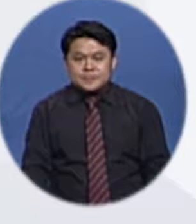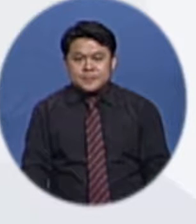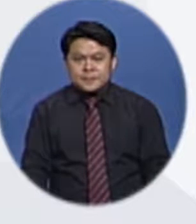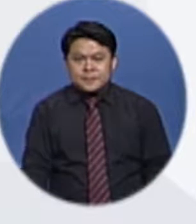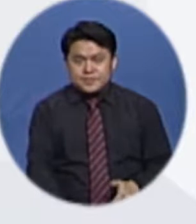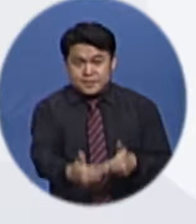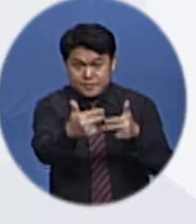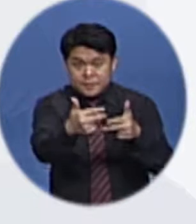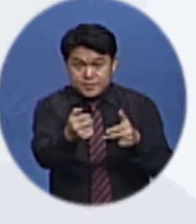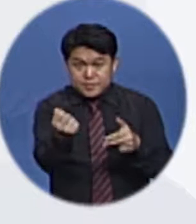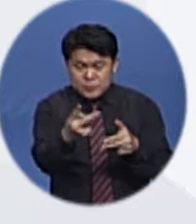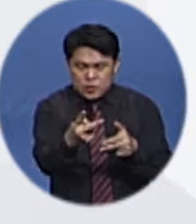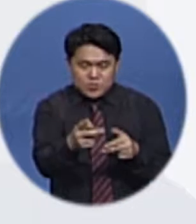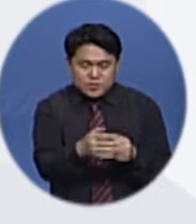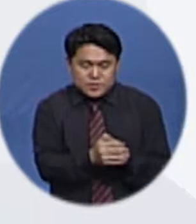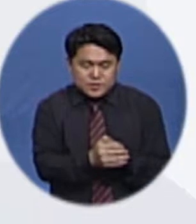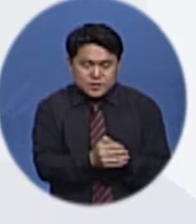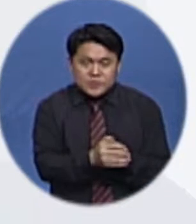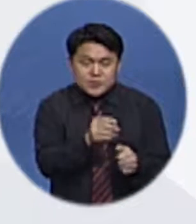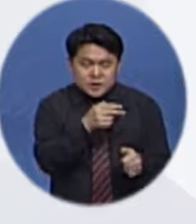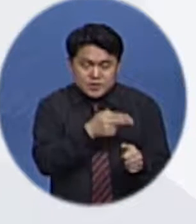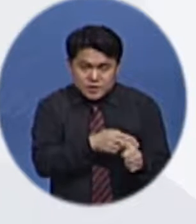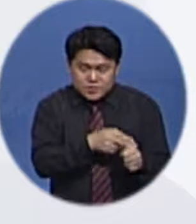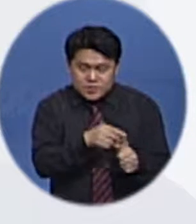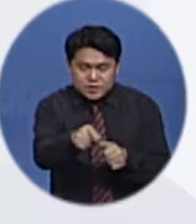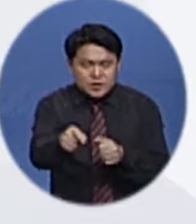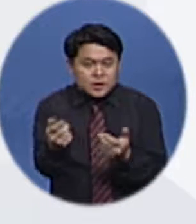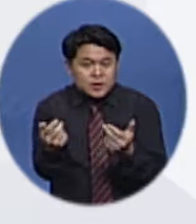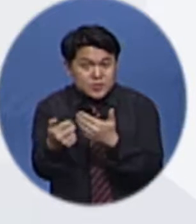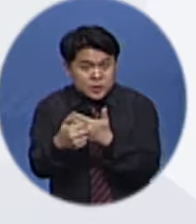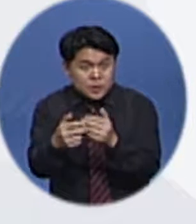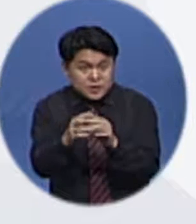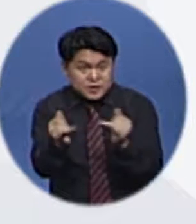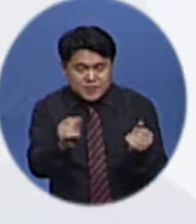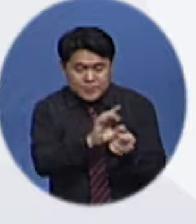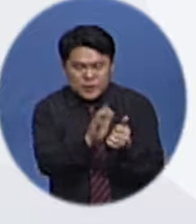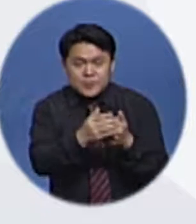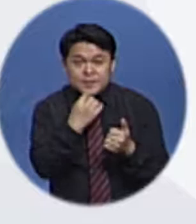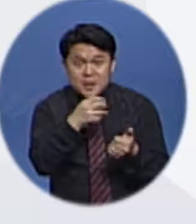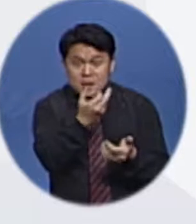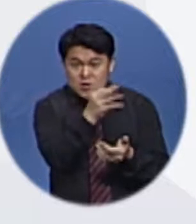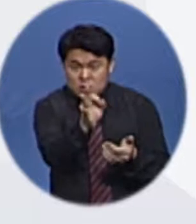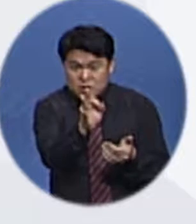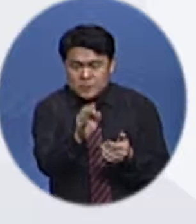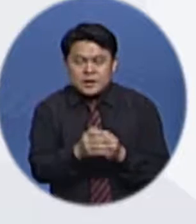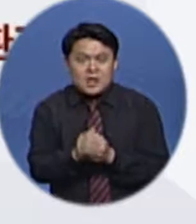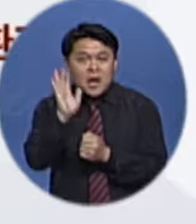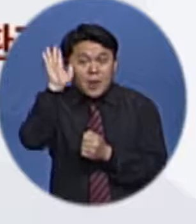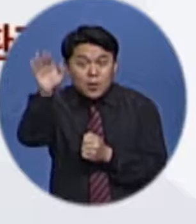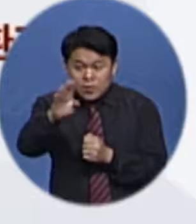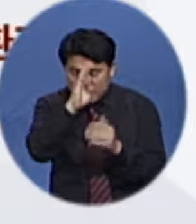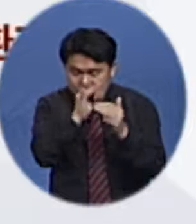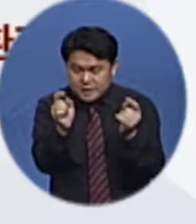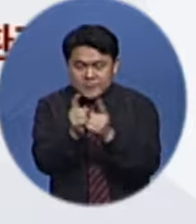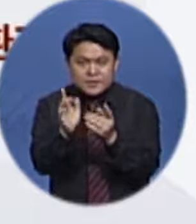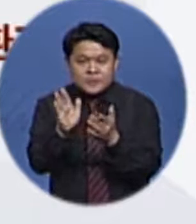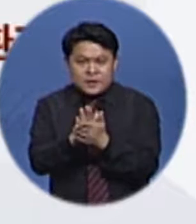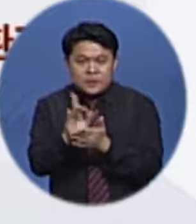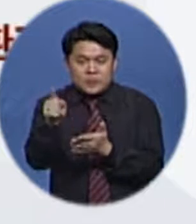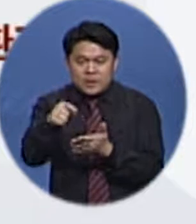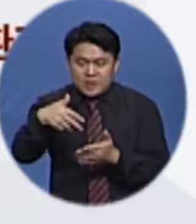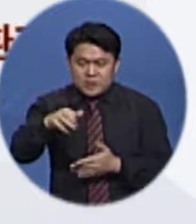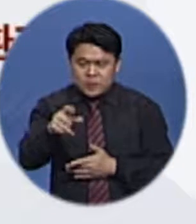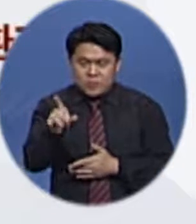원격진료 의사와 현장 의료인의 협진만 허용하는 현행법과는 달리 환자에게 직접 처방을 내릴 수 있도록 한 게